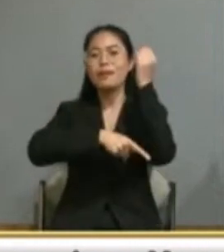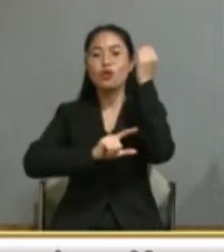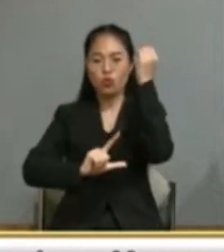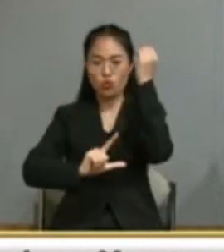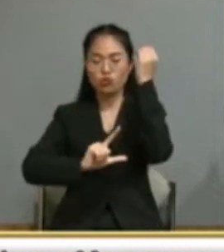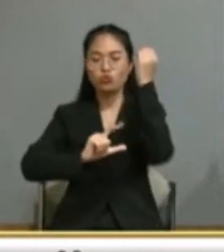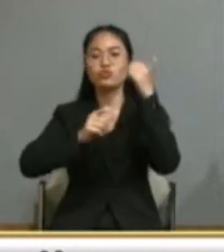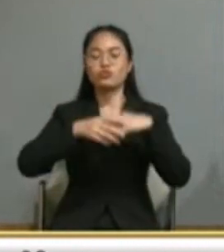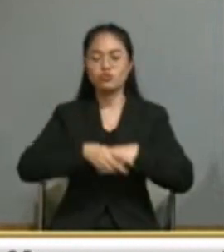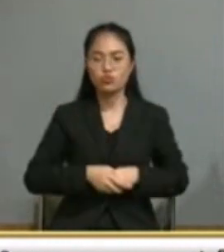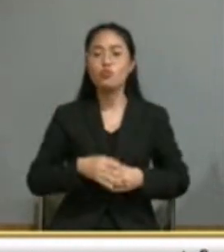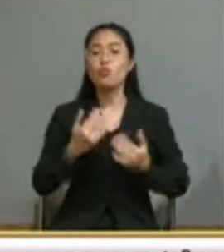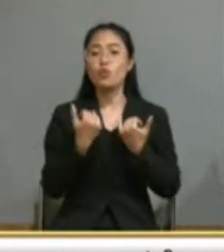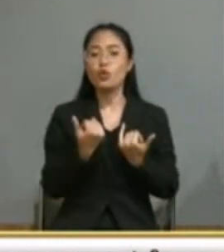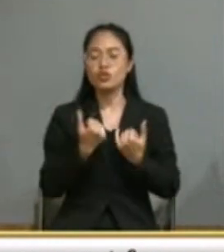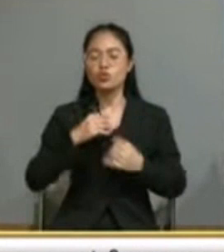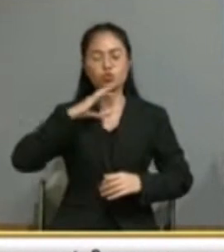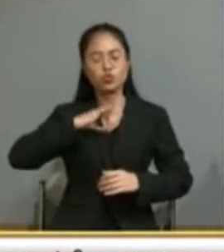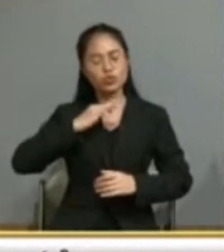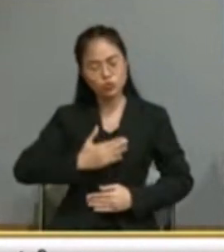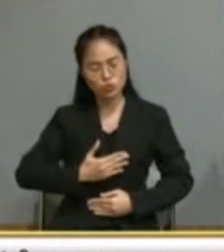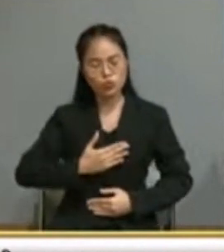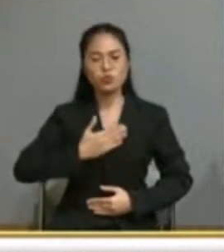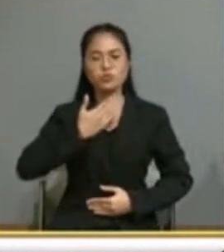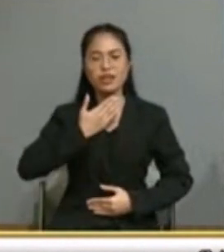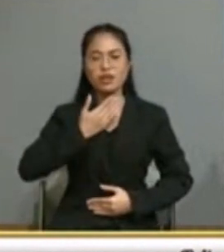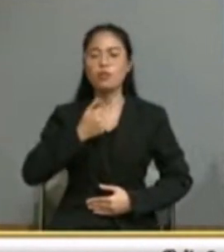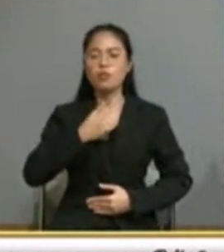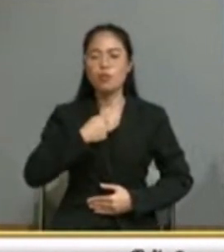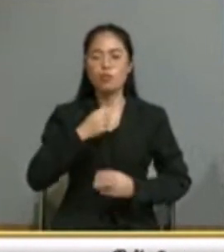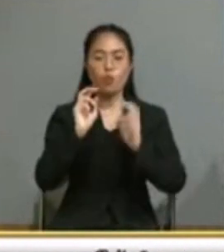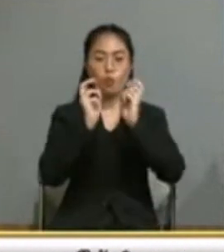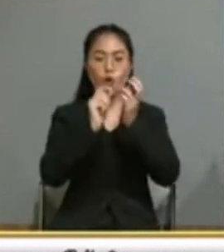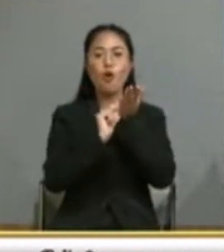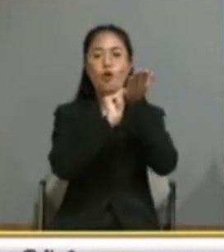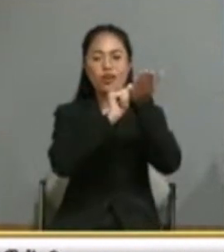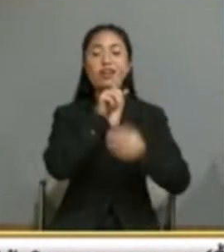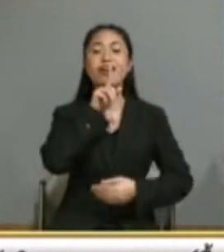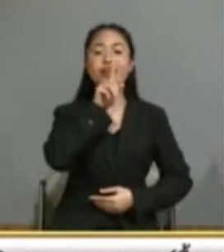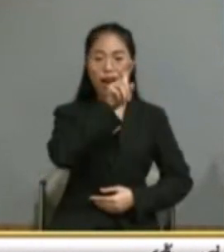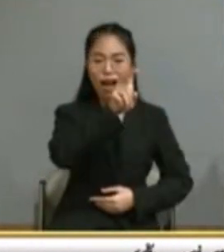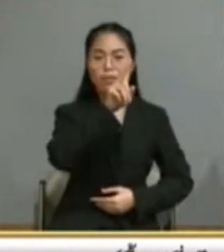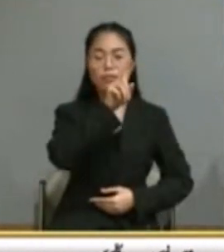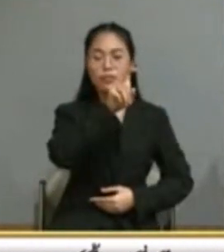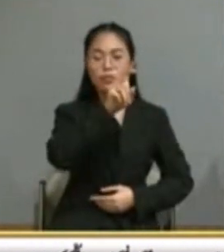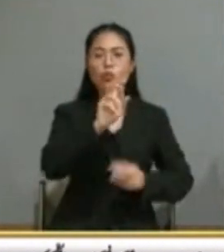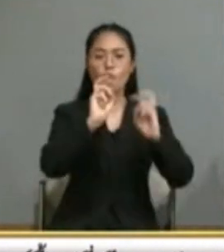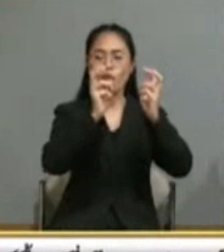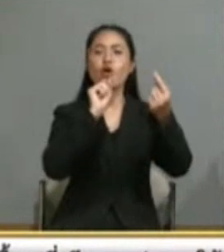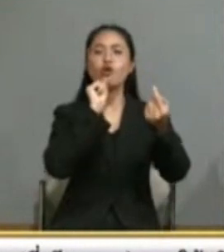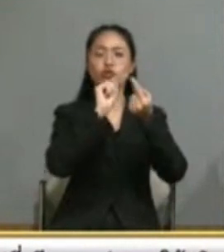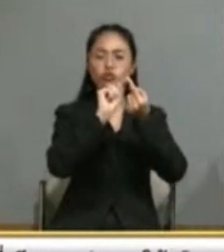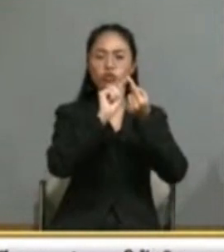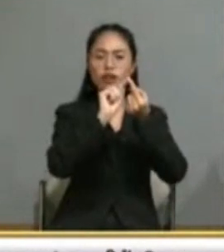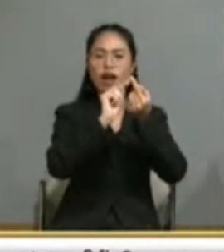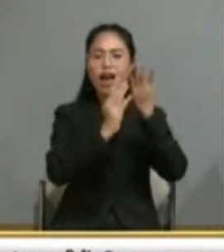บัดวัี้กผมรู้สึกยนดีและเกีศอย่ย่งครัที่ได้มาตั้งกัُถามแยกเฉพาะเรองการศึกษาความเป็ไป